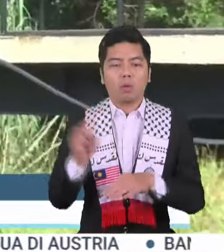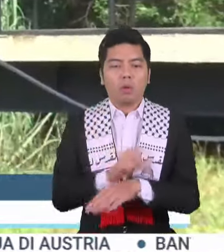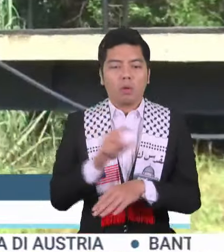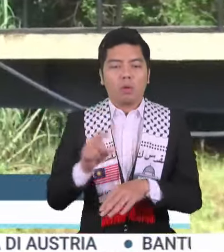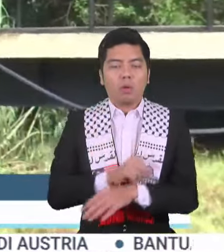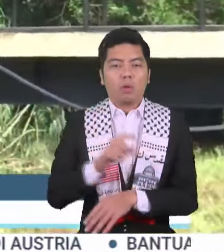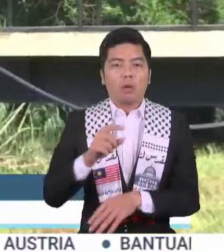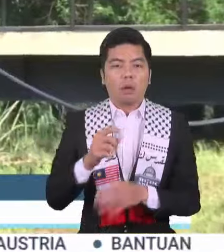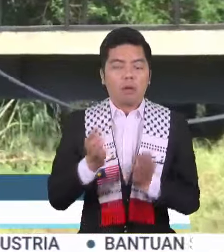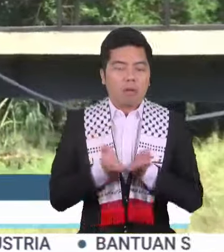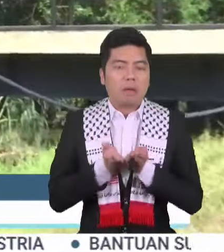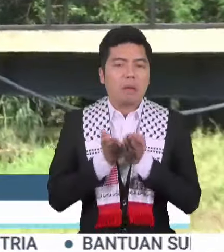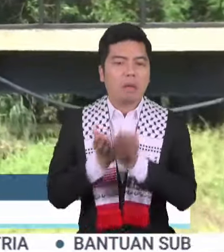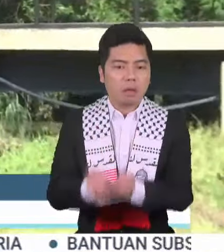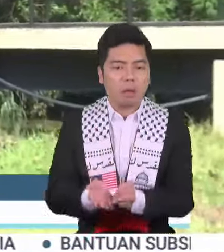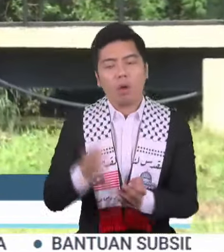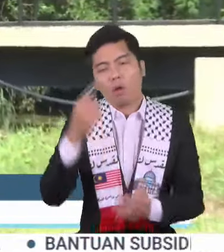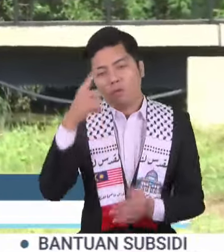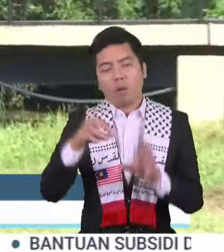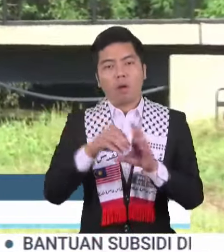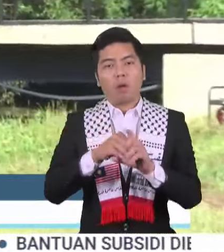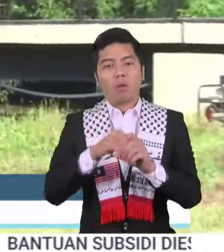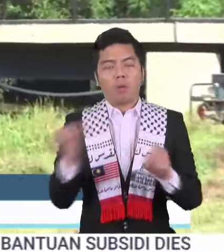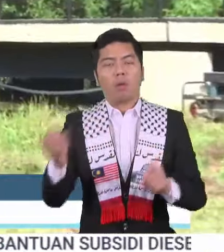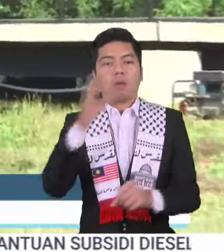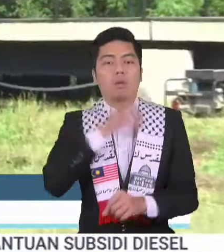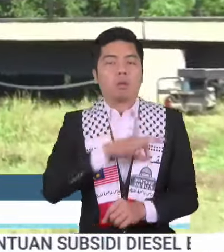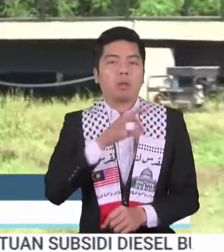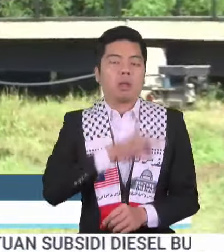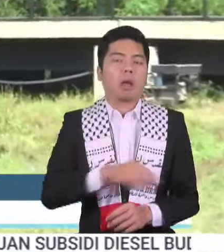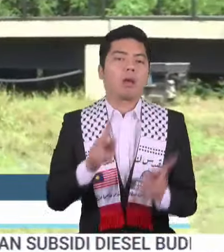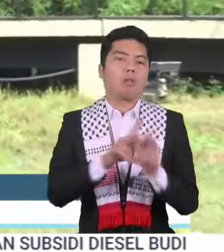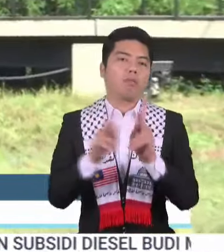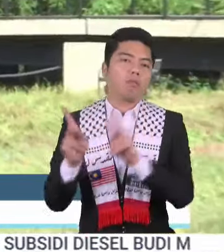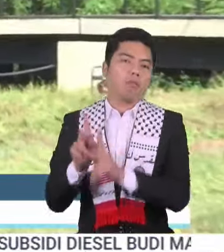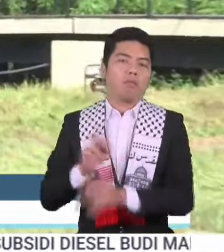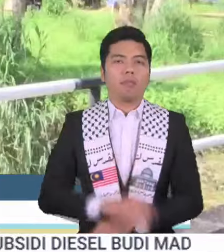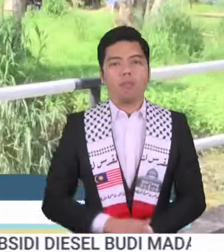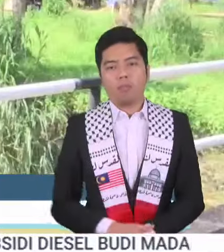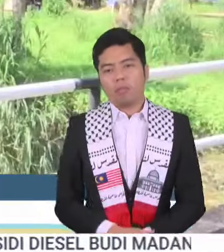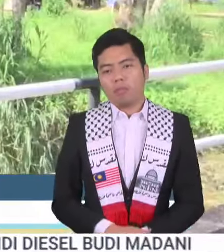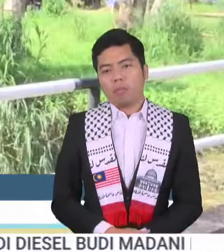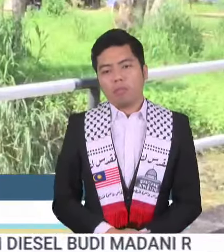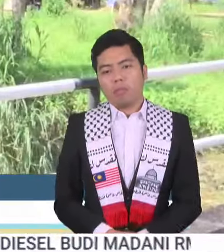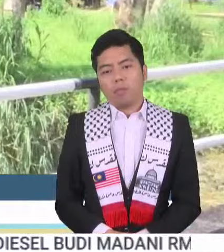menggunakan takal dan rakit bagi membawa keluar hasil dusun.